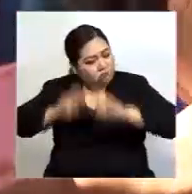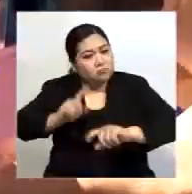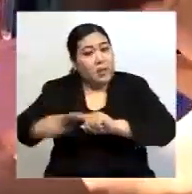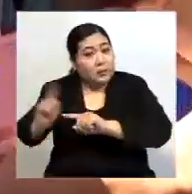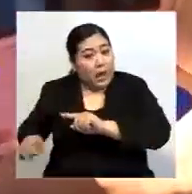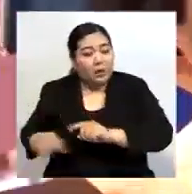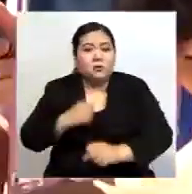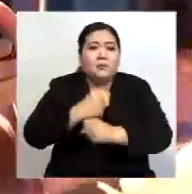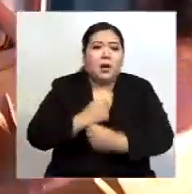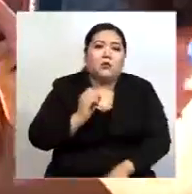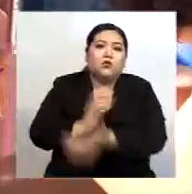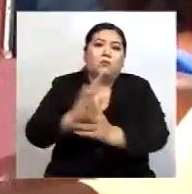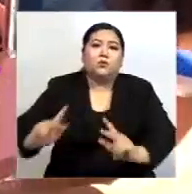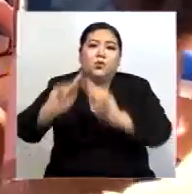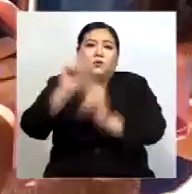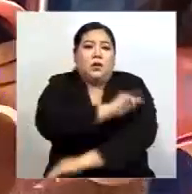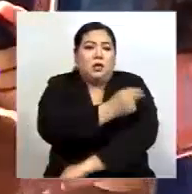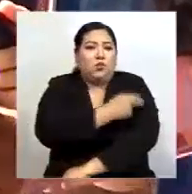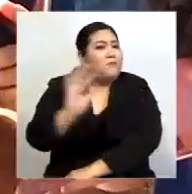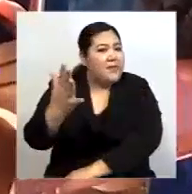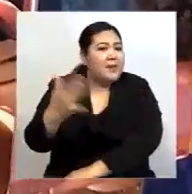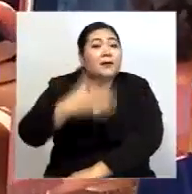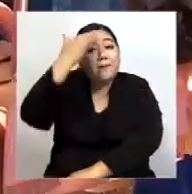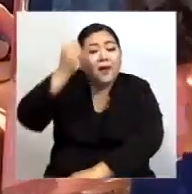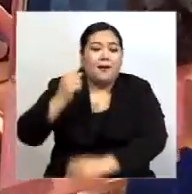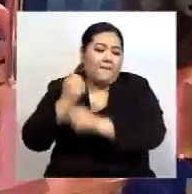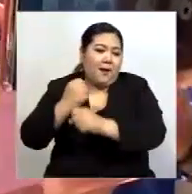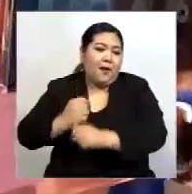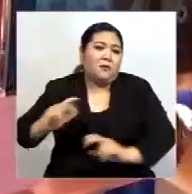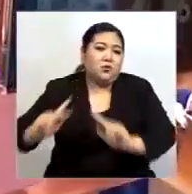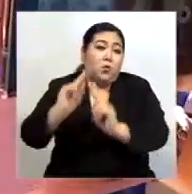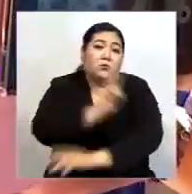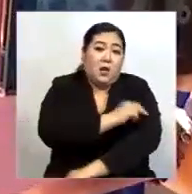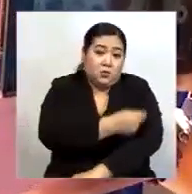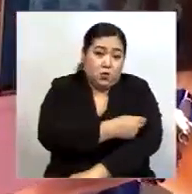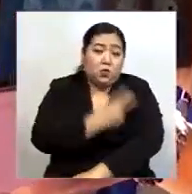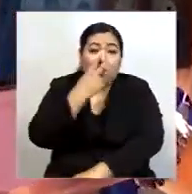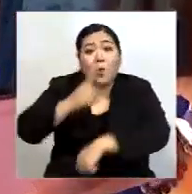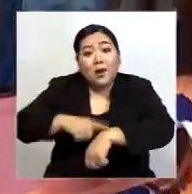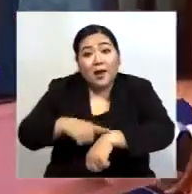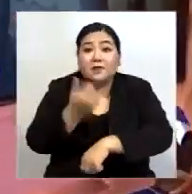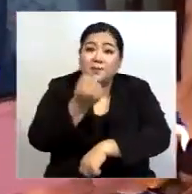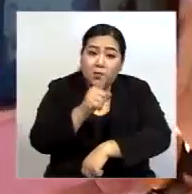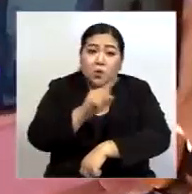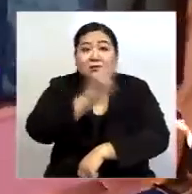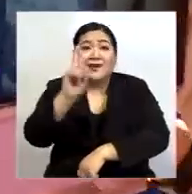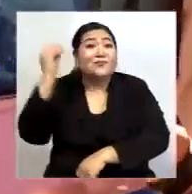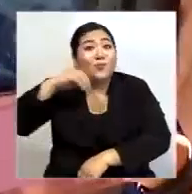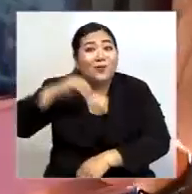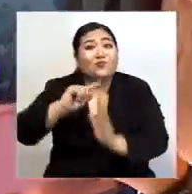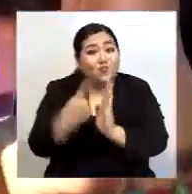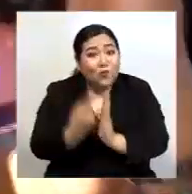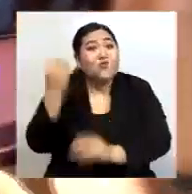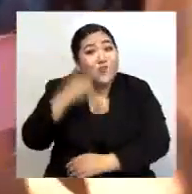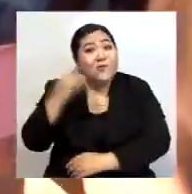อนกับการทำงานของกระทรวงสาธารณสุขเนื่องจากว่ากระทรวงสาธารณสุขที่เราจะติดตามช่วง11 โมงหรือว่าช่วงเที่ยงของทุกวันก่อนหน้านี้เนี่ยนะฮ